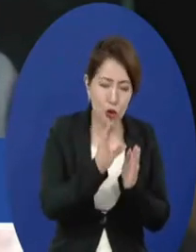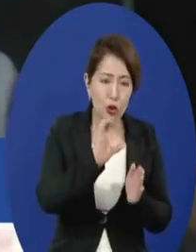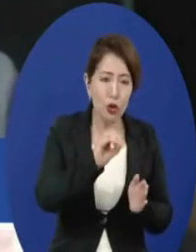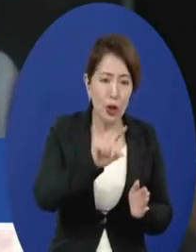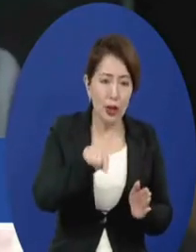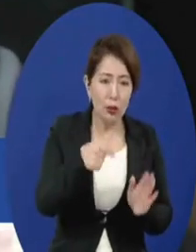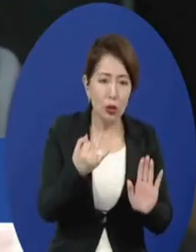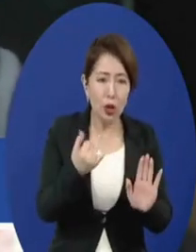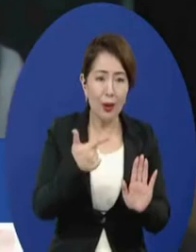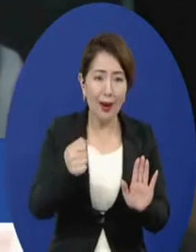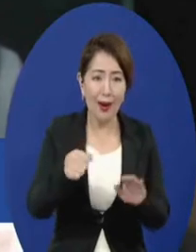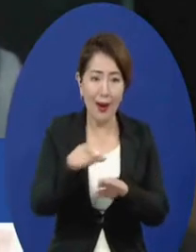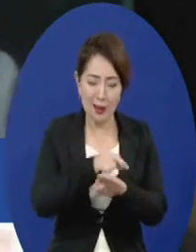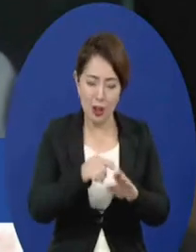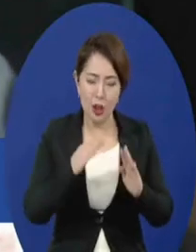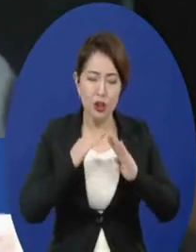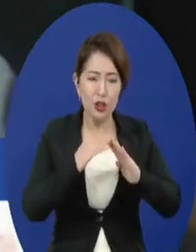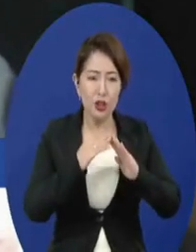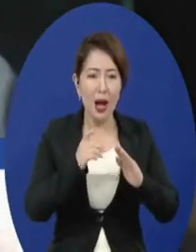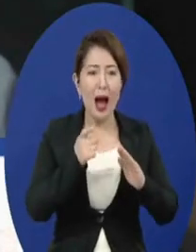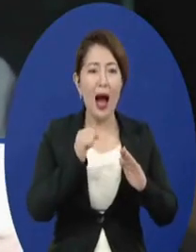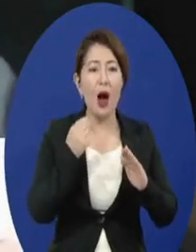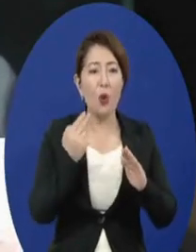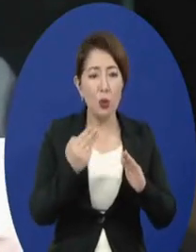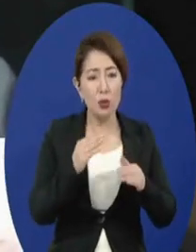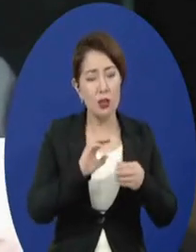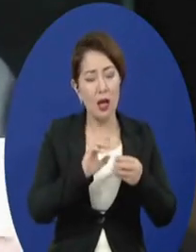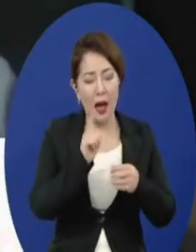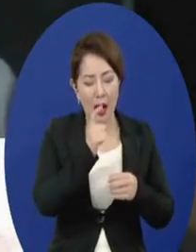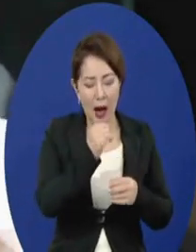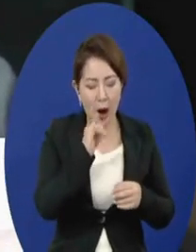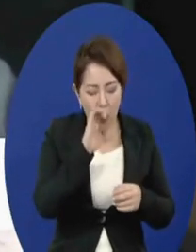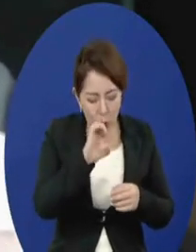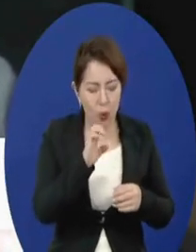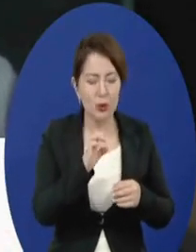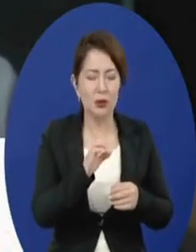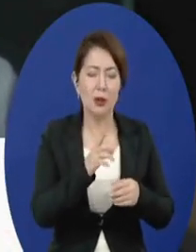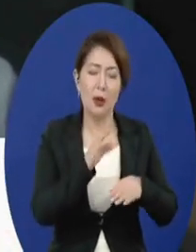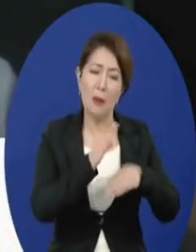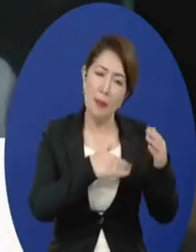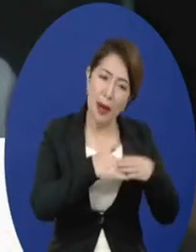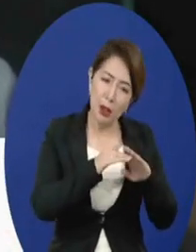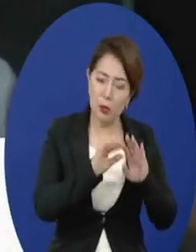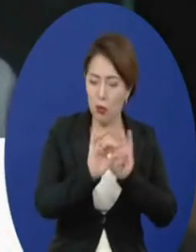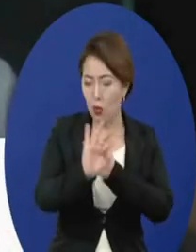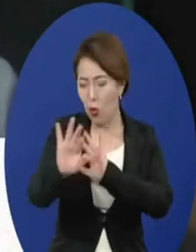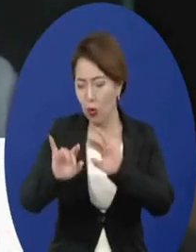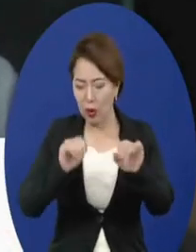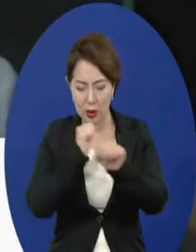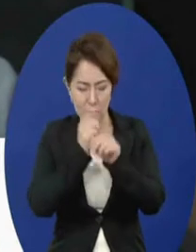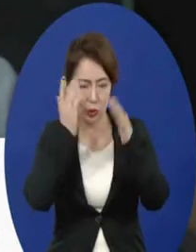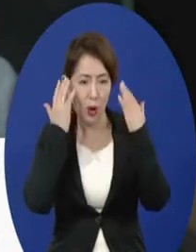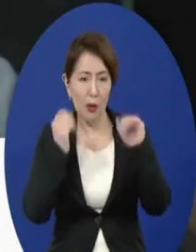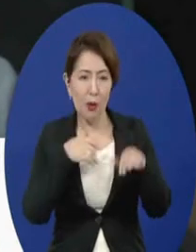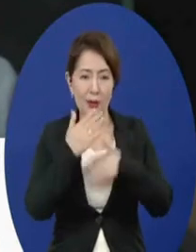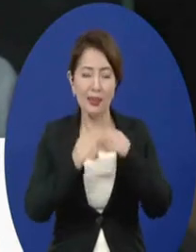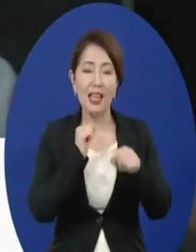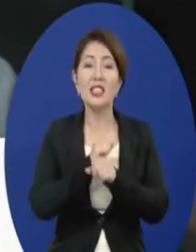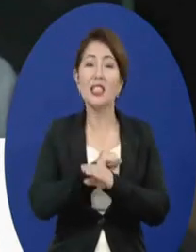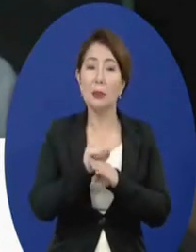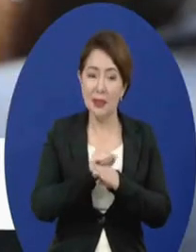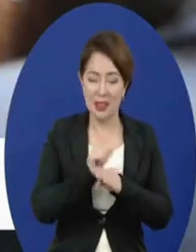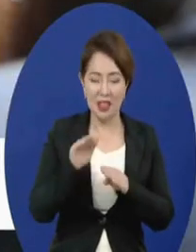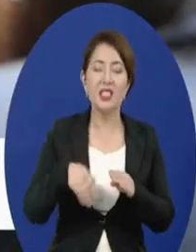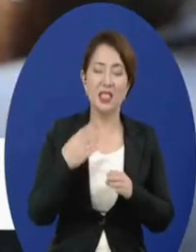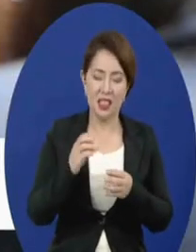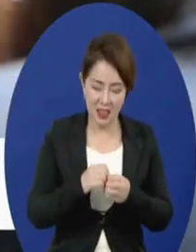одоо шинэ жижиг хаусууд одоо барих марх тийм хэлбэр байж болно тийм. Ян зүрийн тийм хэлбэртэйгээр зохион байгуулах ажлыг бол бэлтжиж байгаа. Энийг